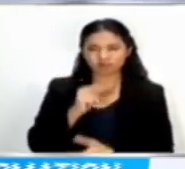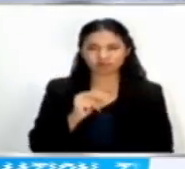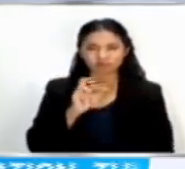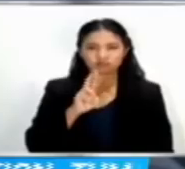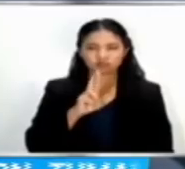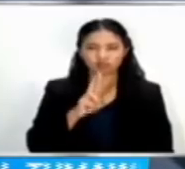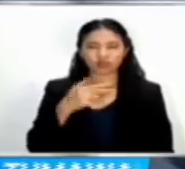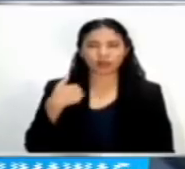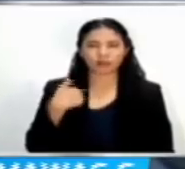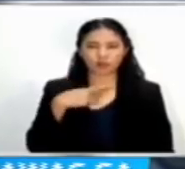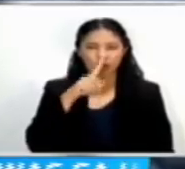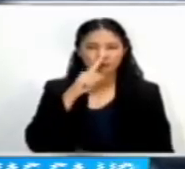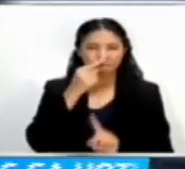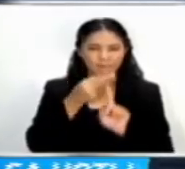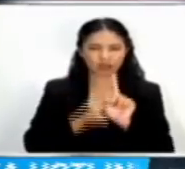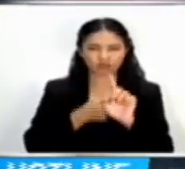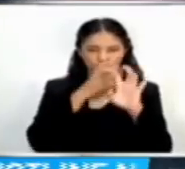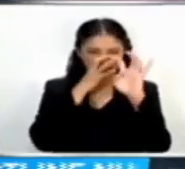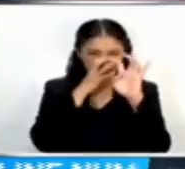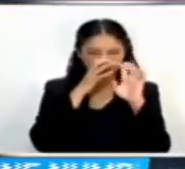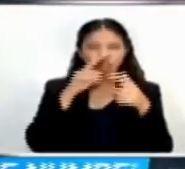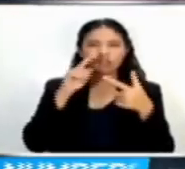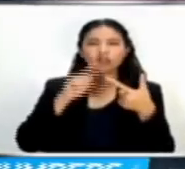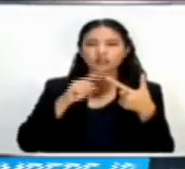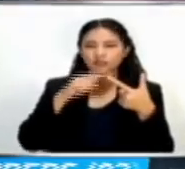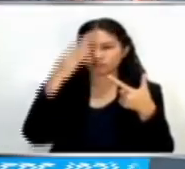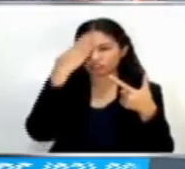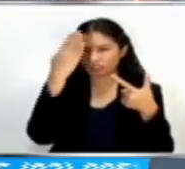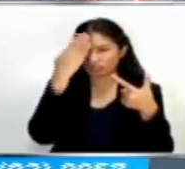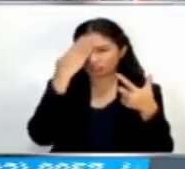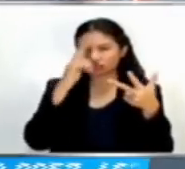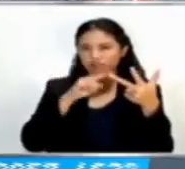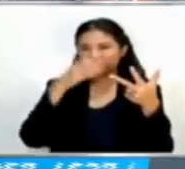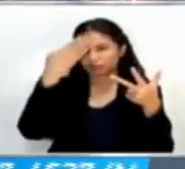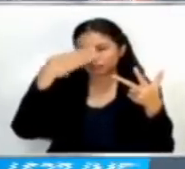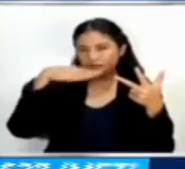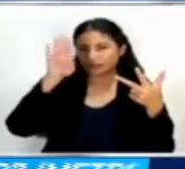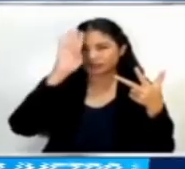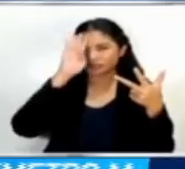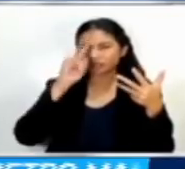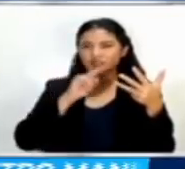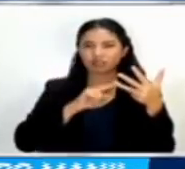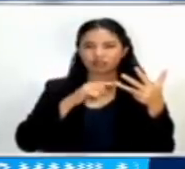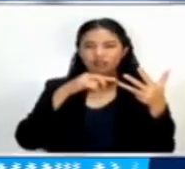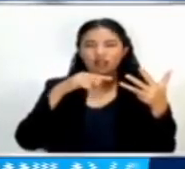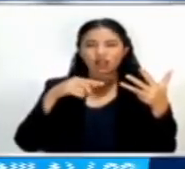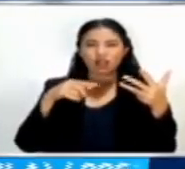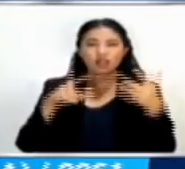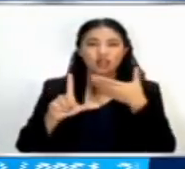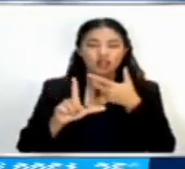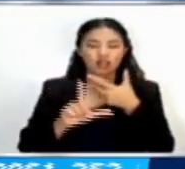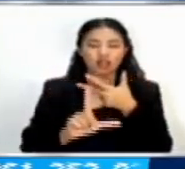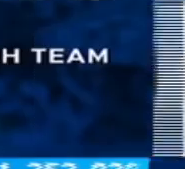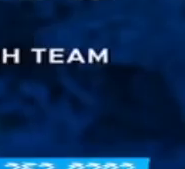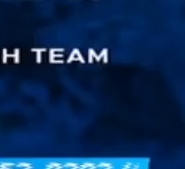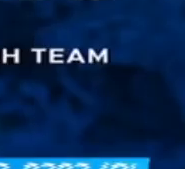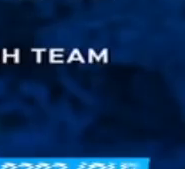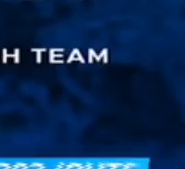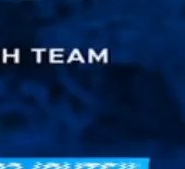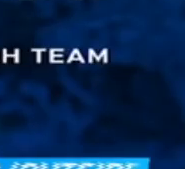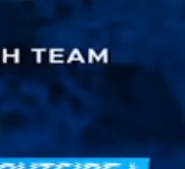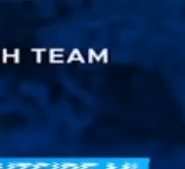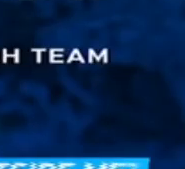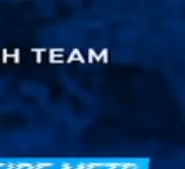ang Bulacan, Cavite, Laguna at Rizal para mapababa ang mga kaso. Sa ngayon, bumaba sa 0.93